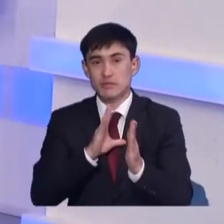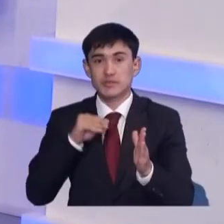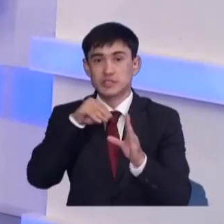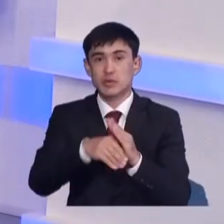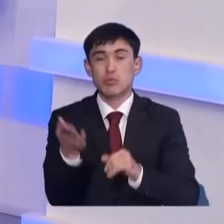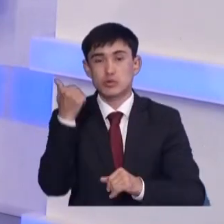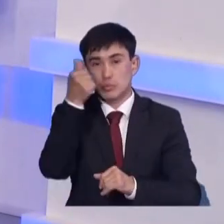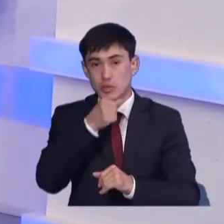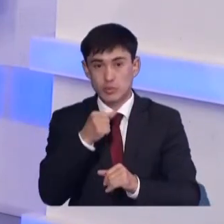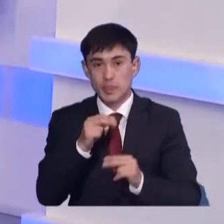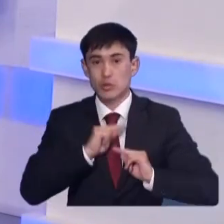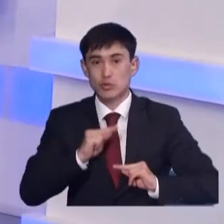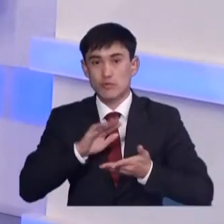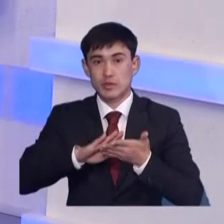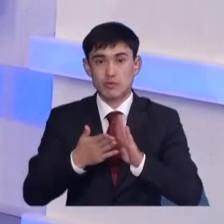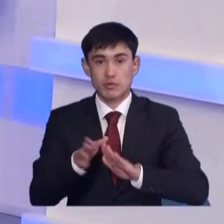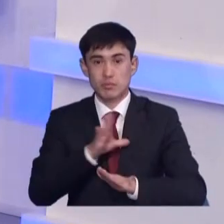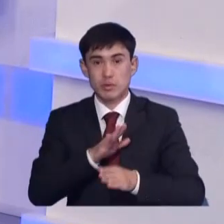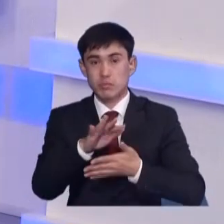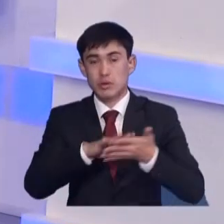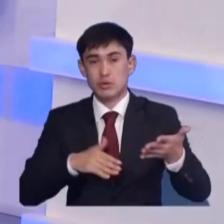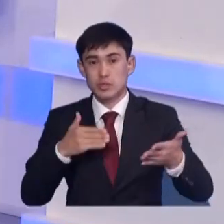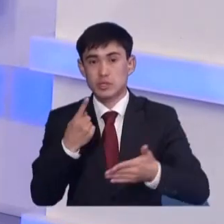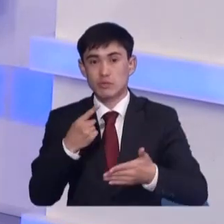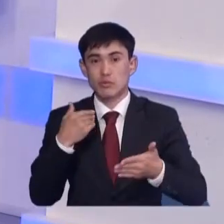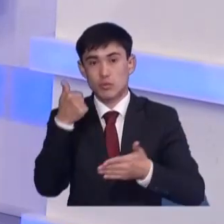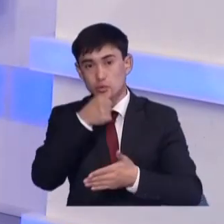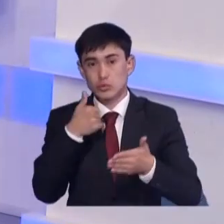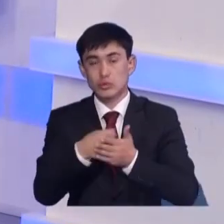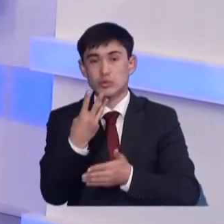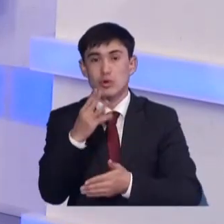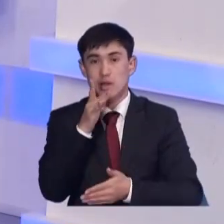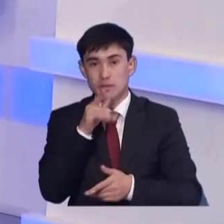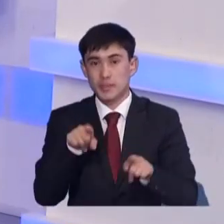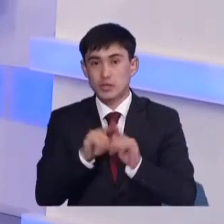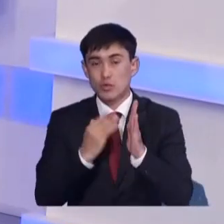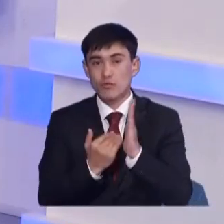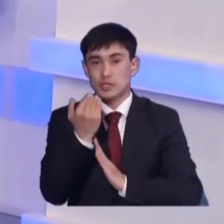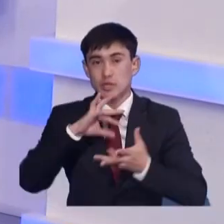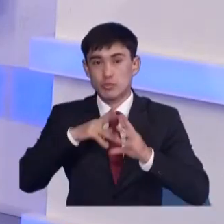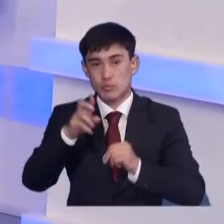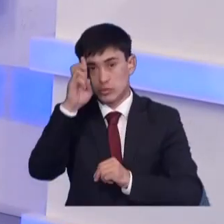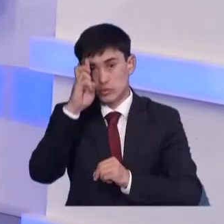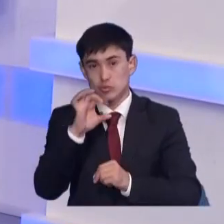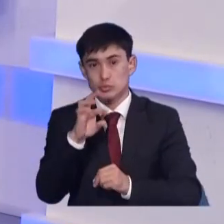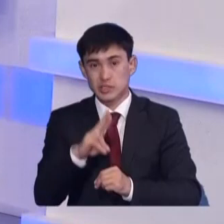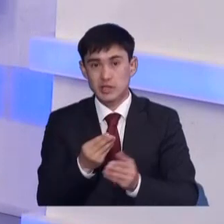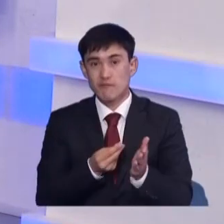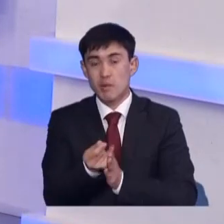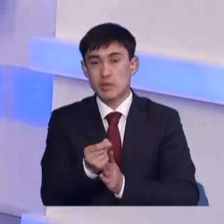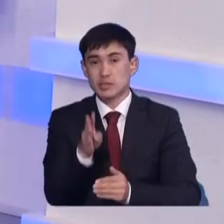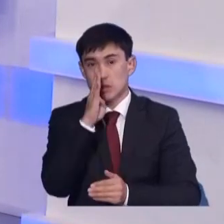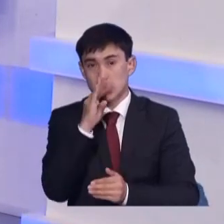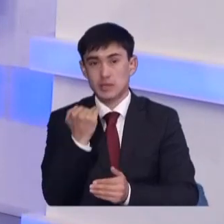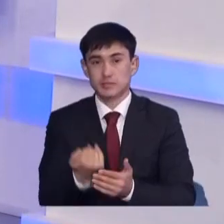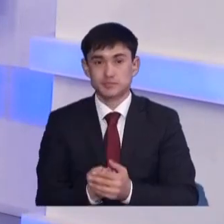в прошлом году, а трудовой договор был продлен с 1 года до 3 лет. Также увеличился объем государственных субсидий на